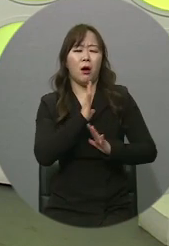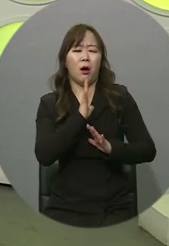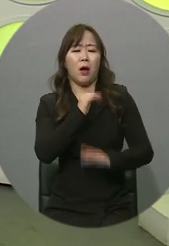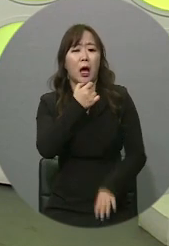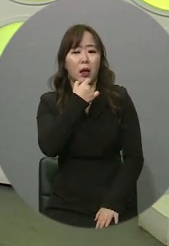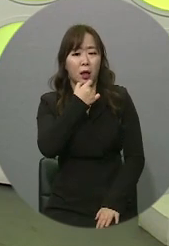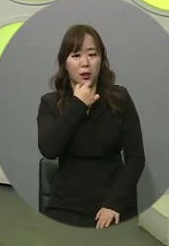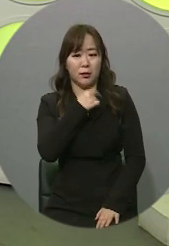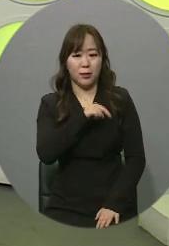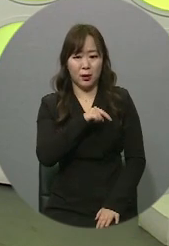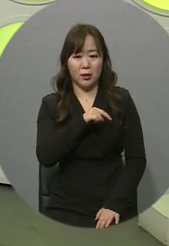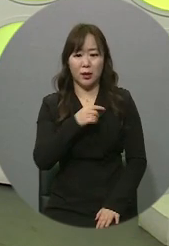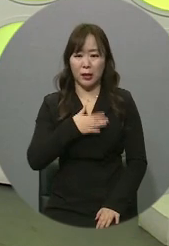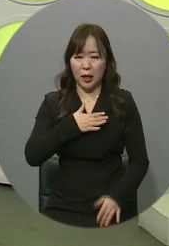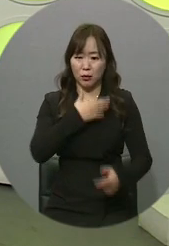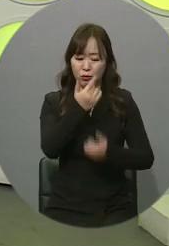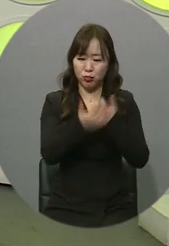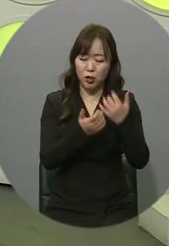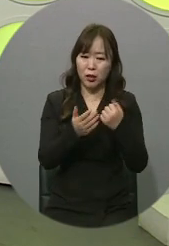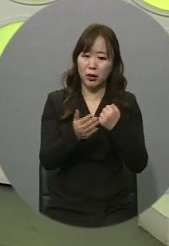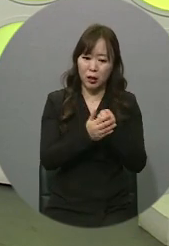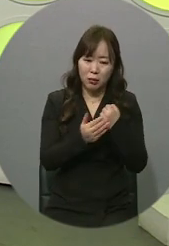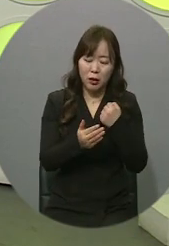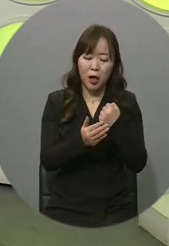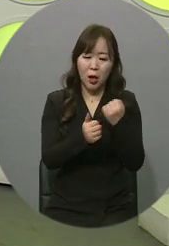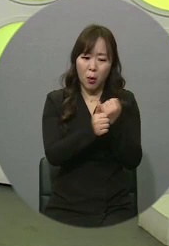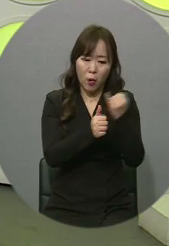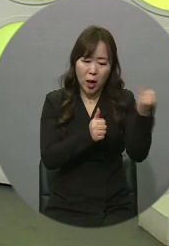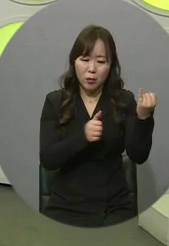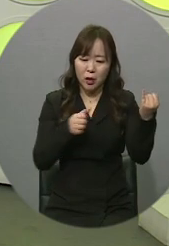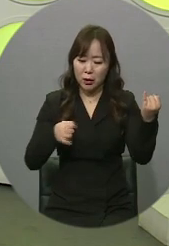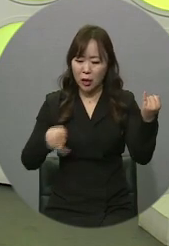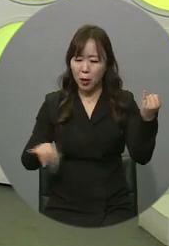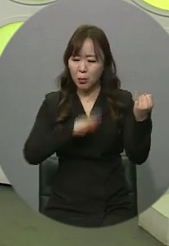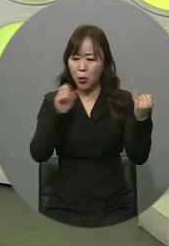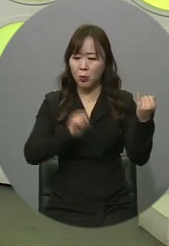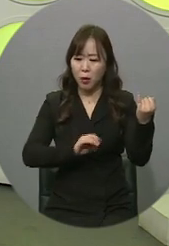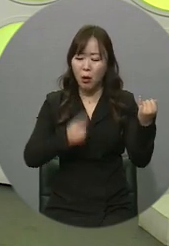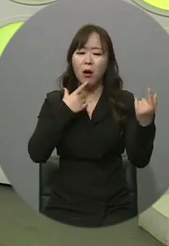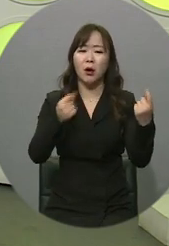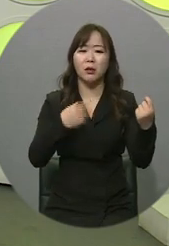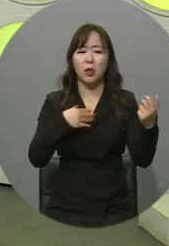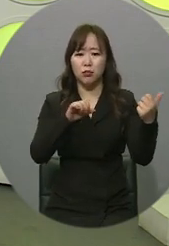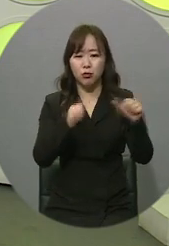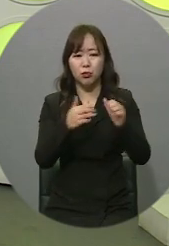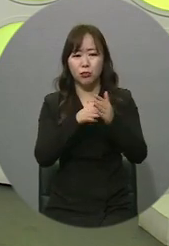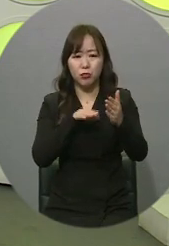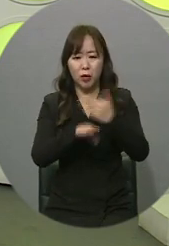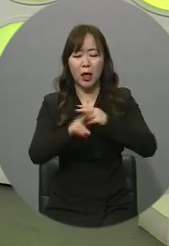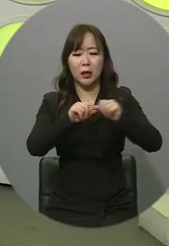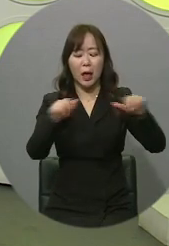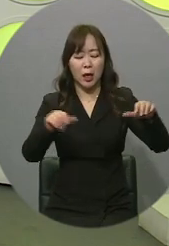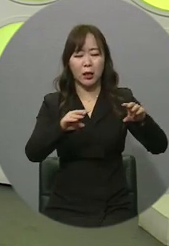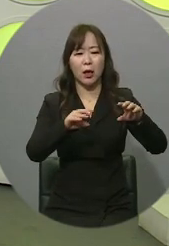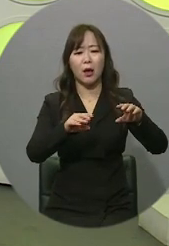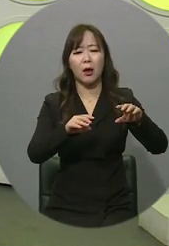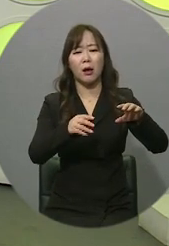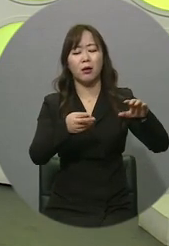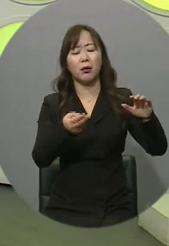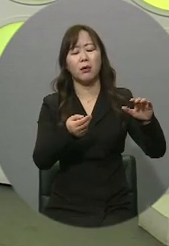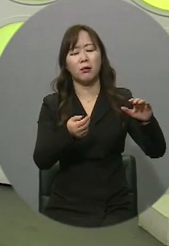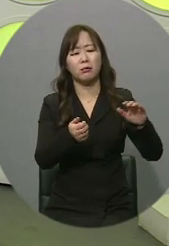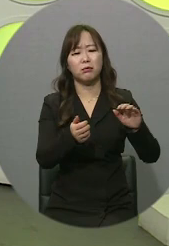싫다. 나는 불로 아내와 자식을 잃었다. 나는 죽어서 꼭 땅에 묻히고 싶다.